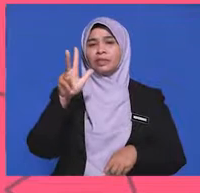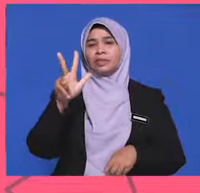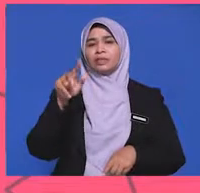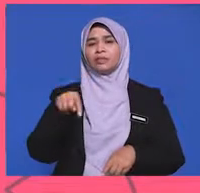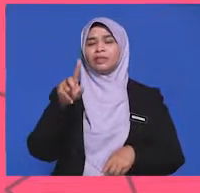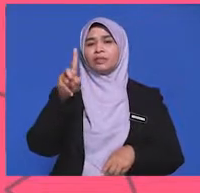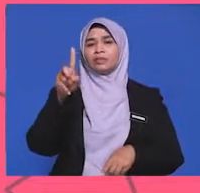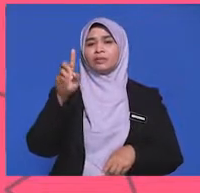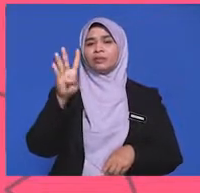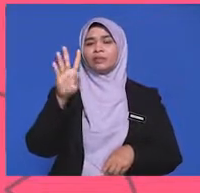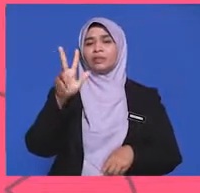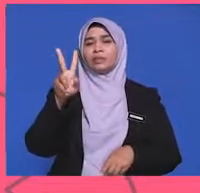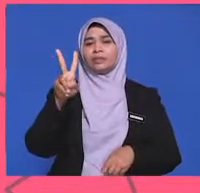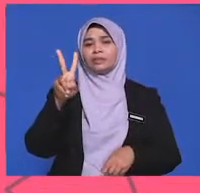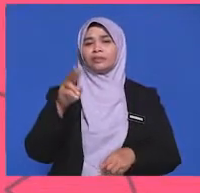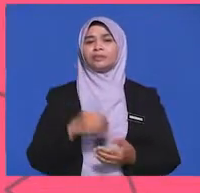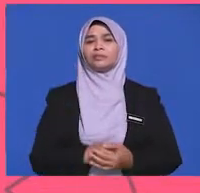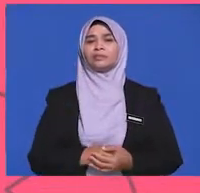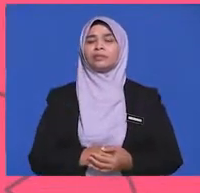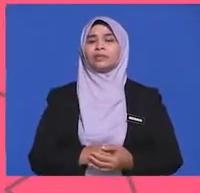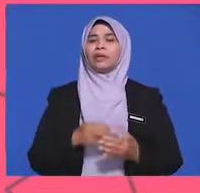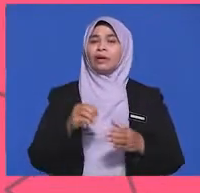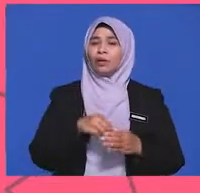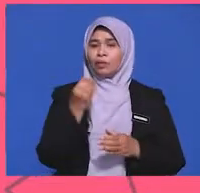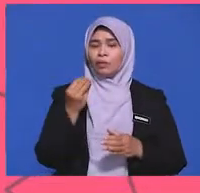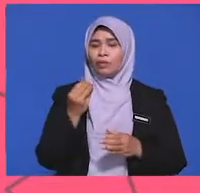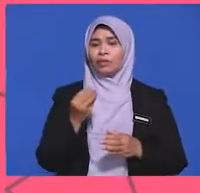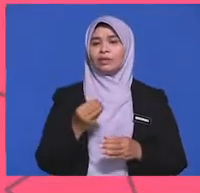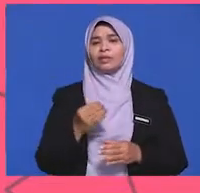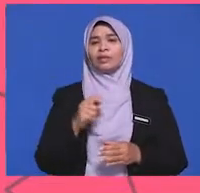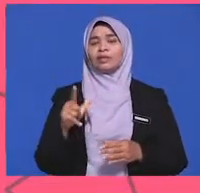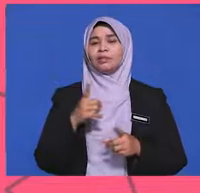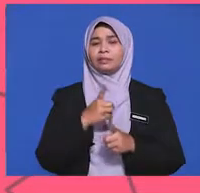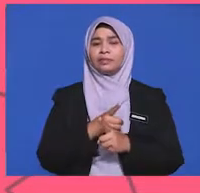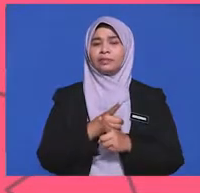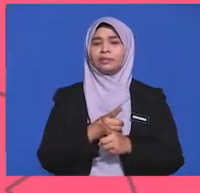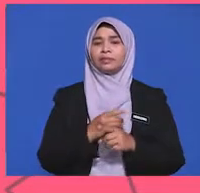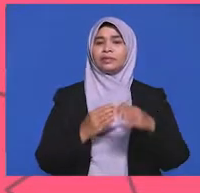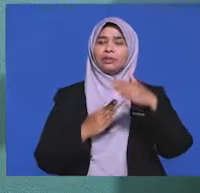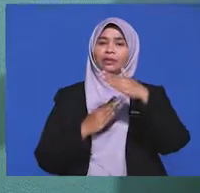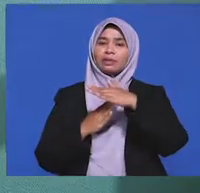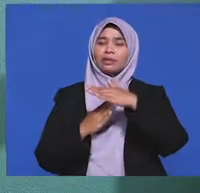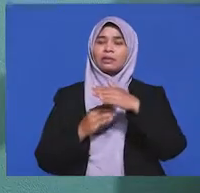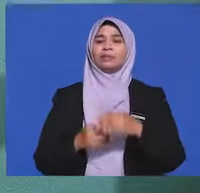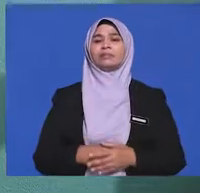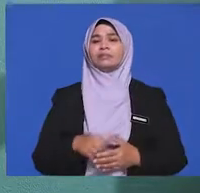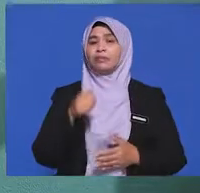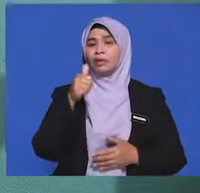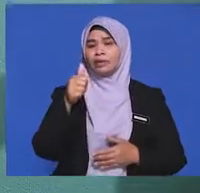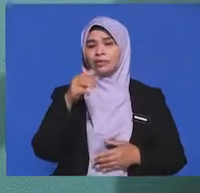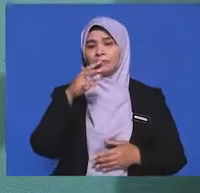3.142. Jika ya, output yang dipaparkan adalah betul. Tamat. Bagus,